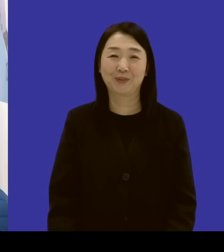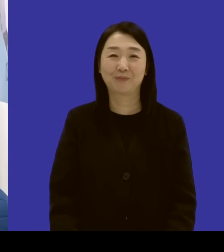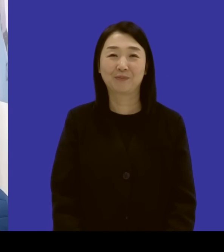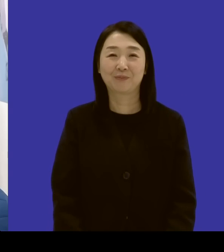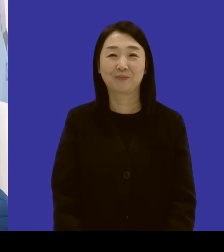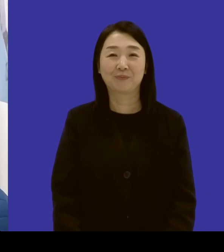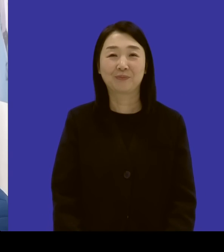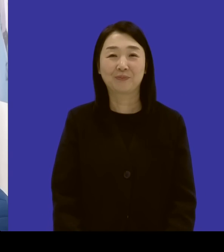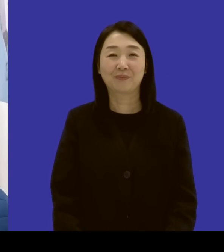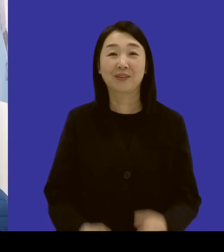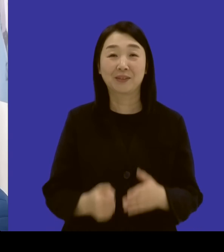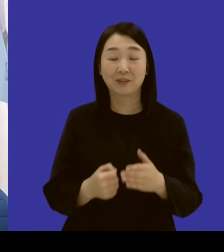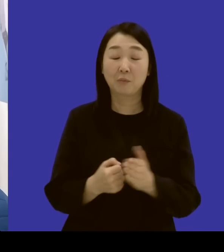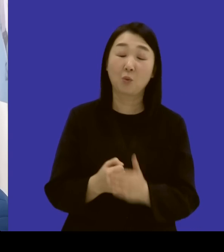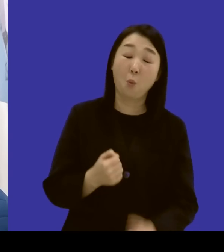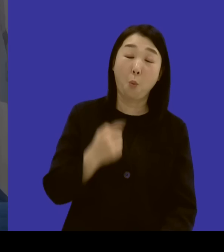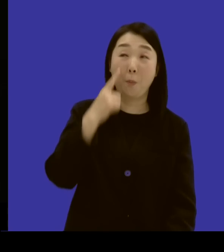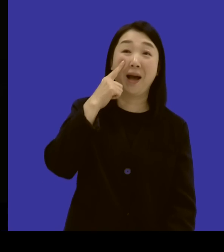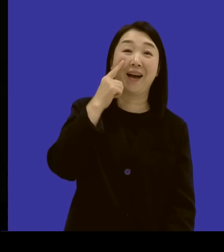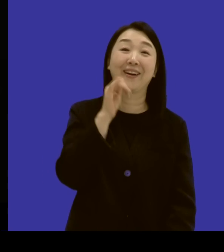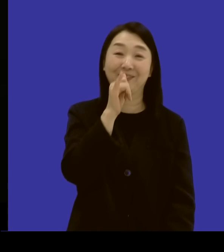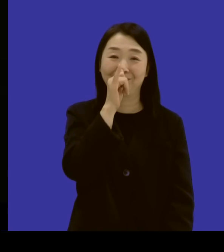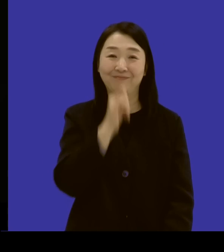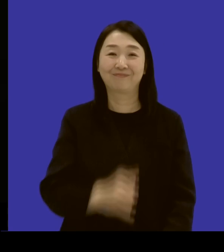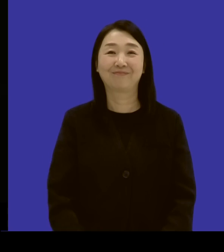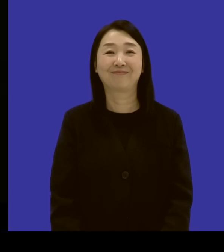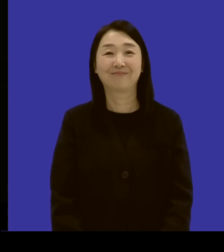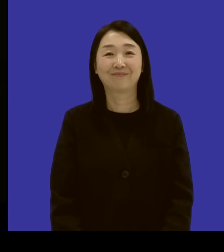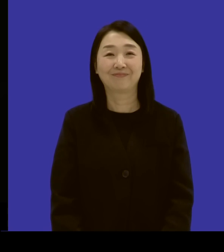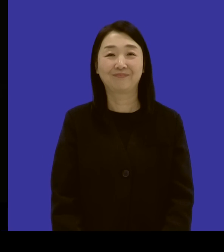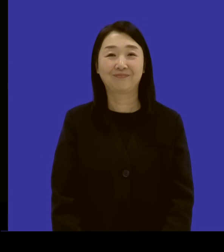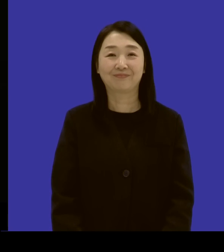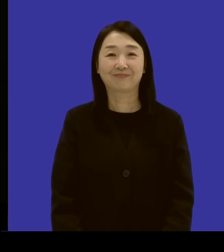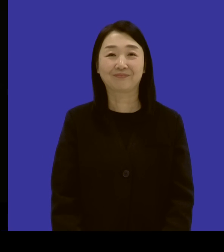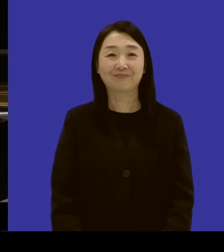굉장히 좀 파격적이었었죠. 그렇죠.